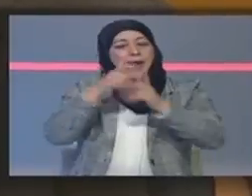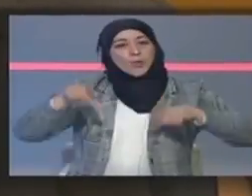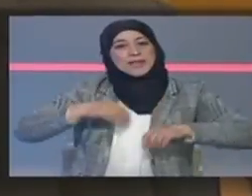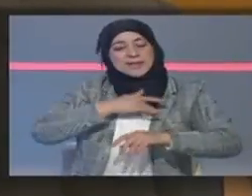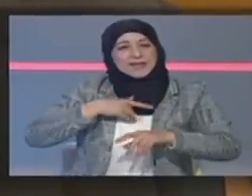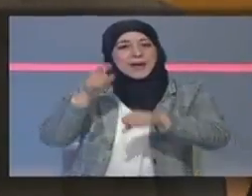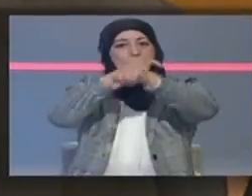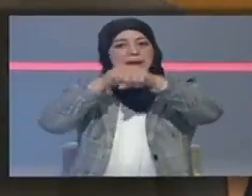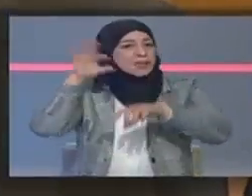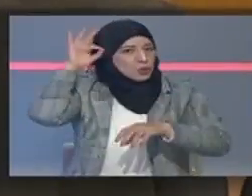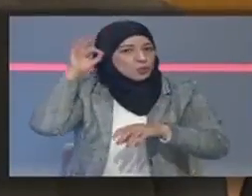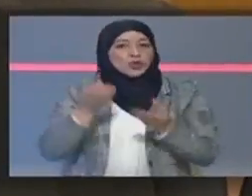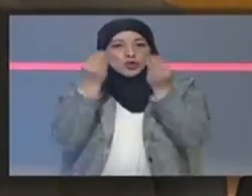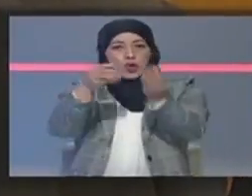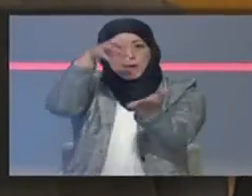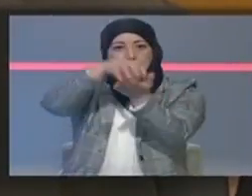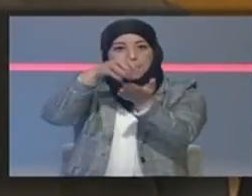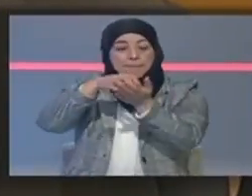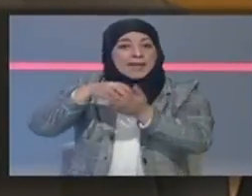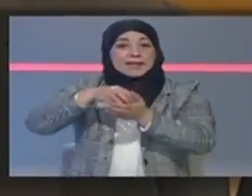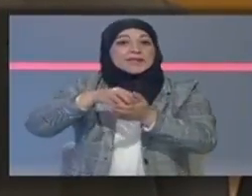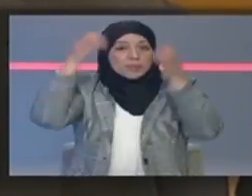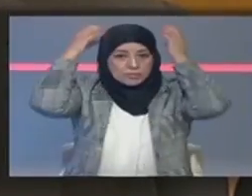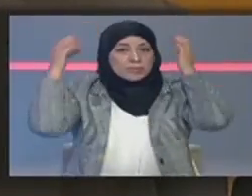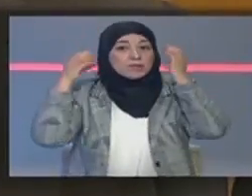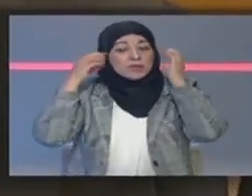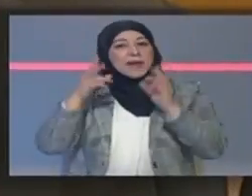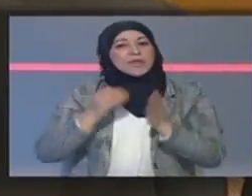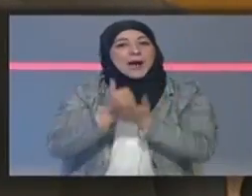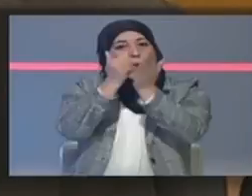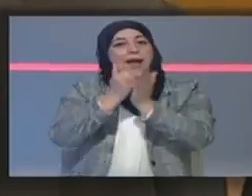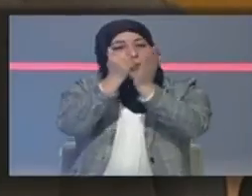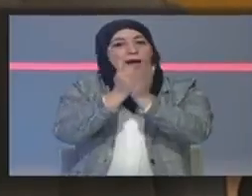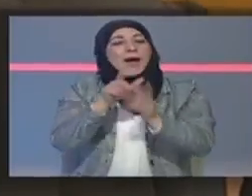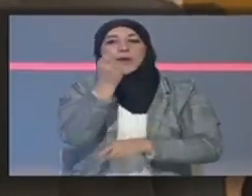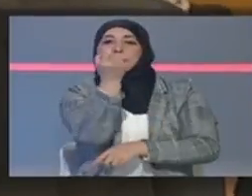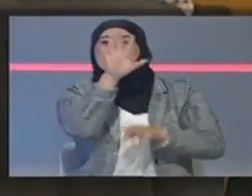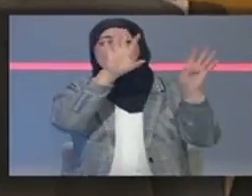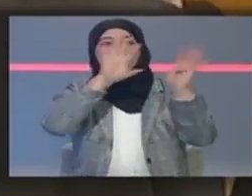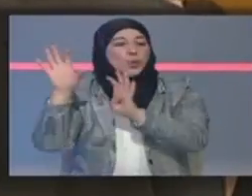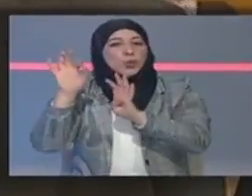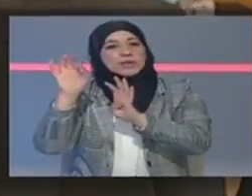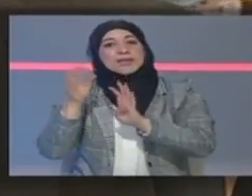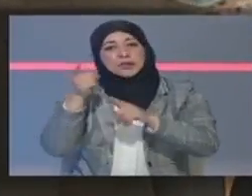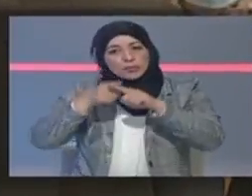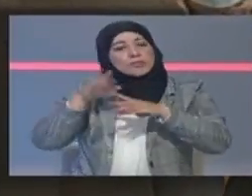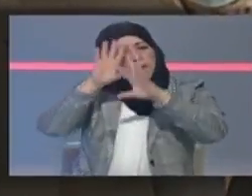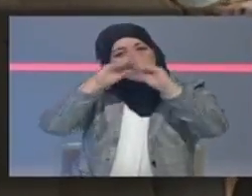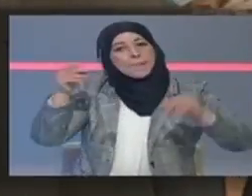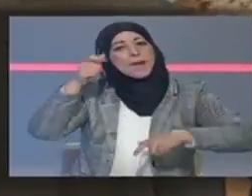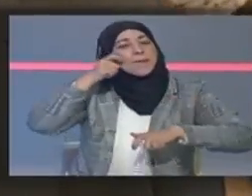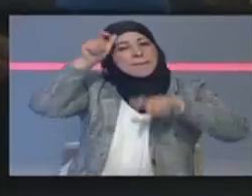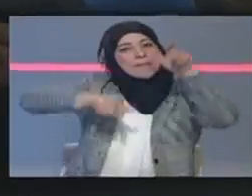تونس توفر مركز نداء باش نقصوا الضغط على ال 190، كيف باش نطمنوا الناس وباش نقصوا حتى من